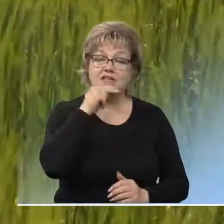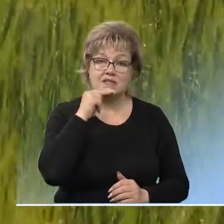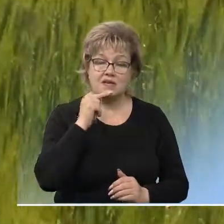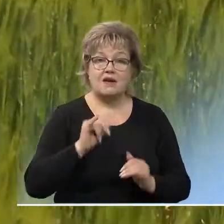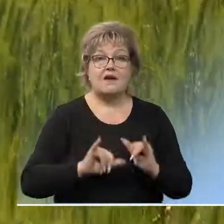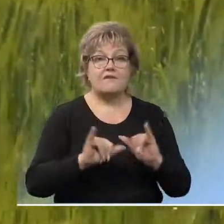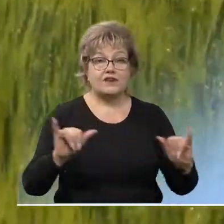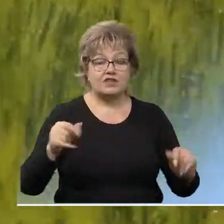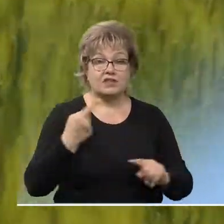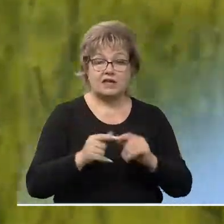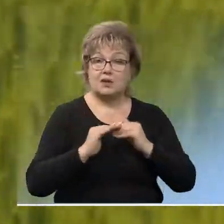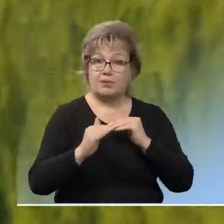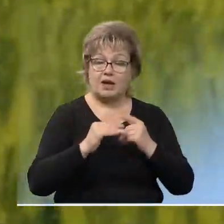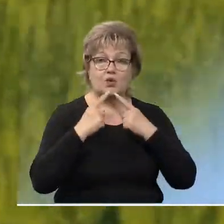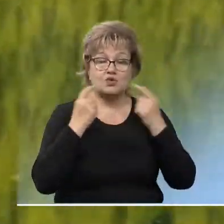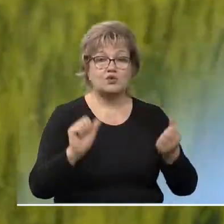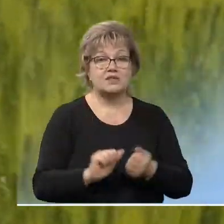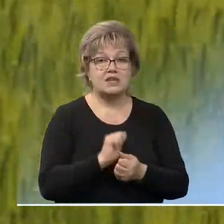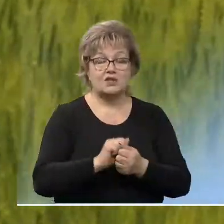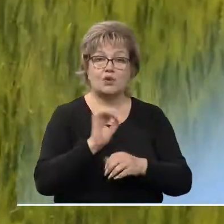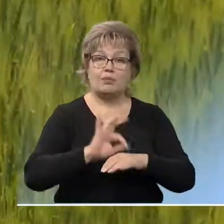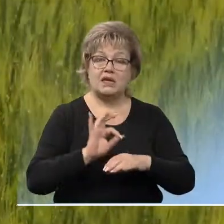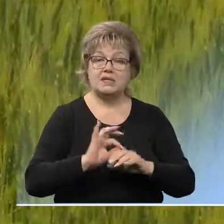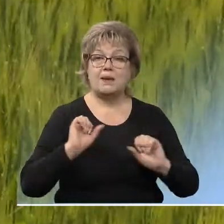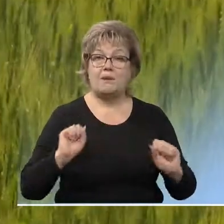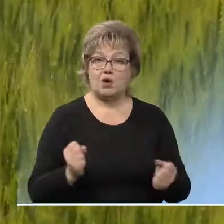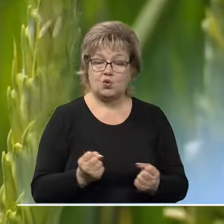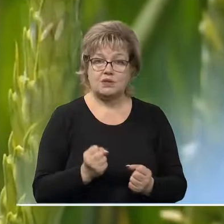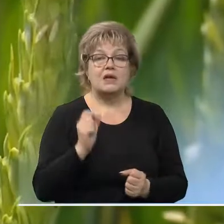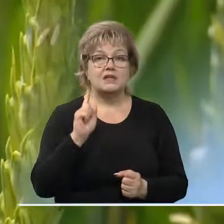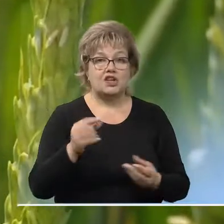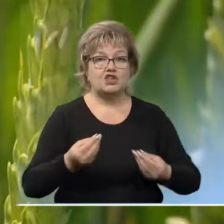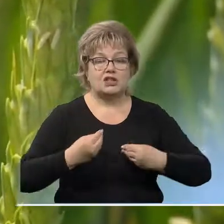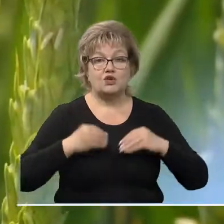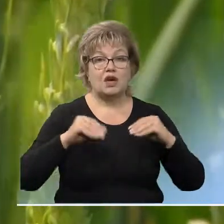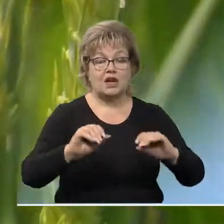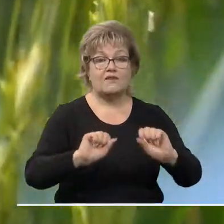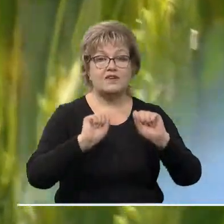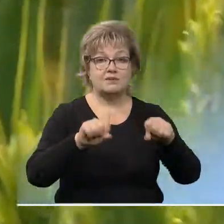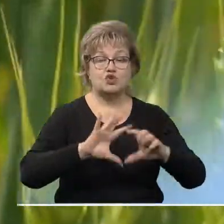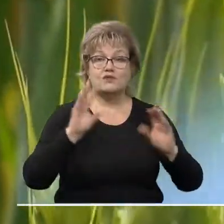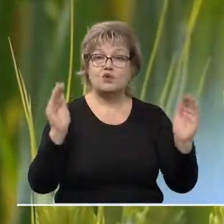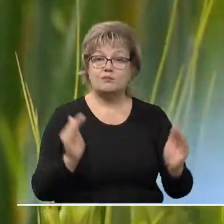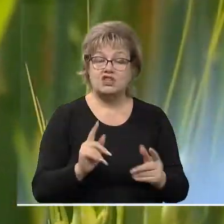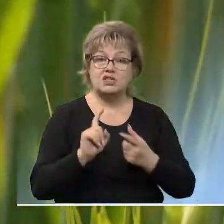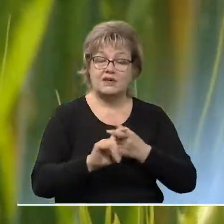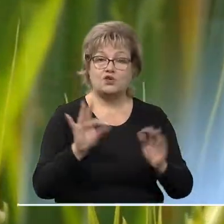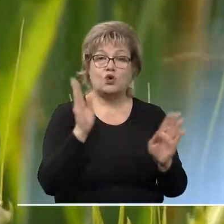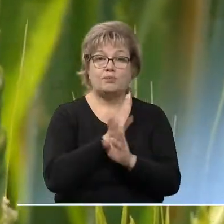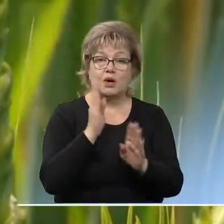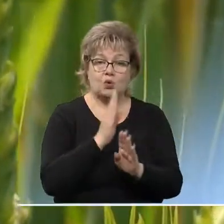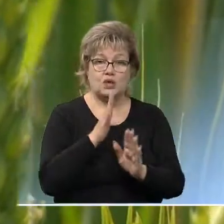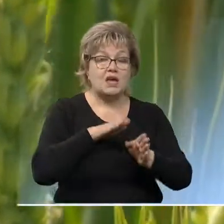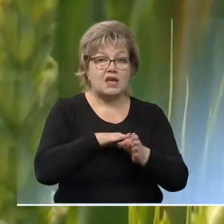России. Выведенные на этих полях, устойчивы к засухе, болезням, морозам, значит, дают аграриям возможность все меньше зависеть